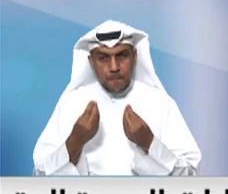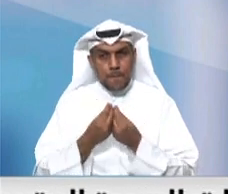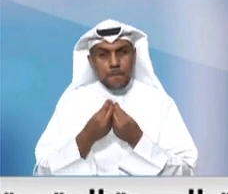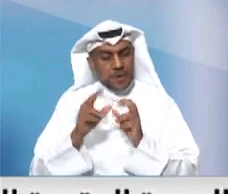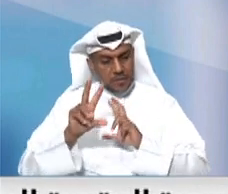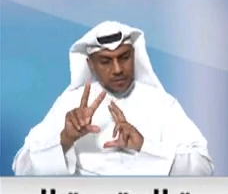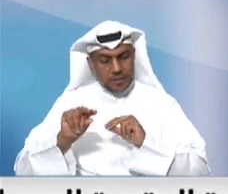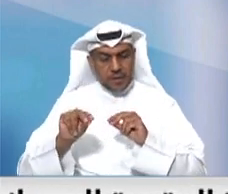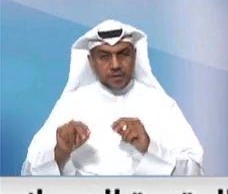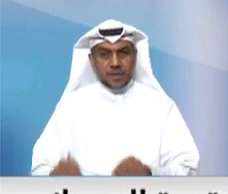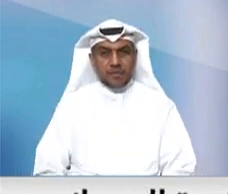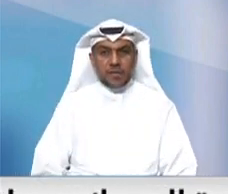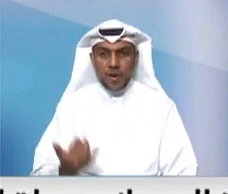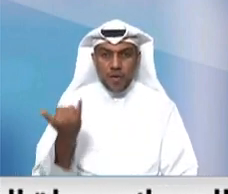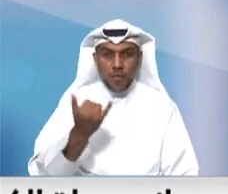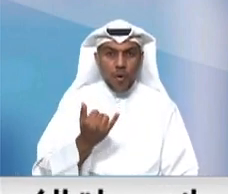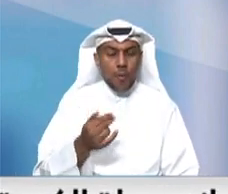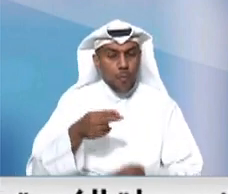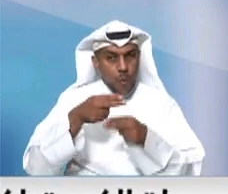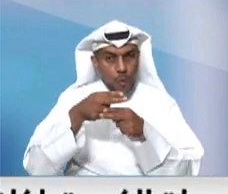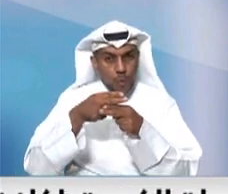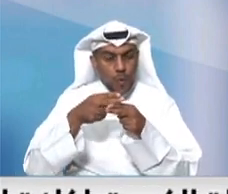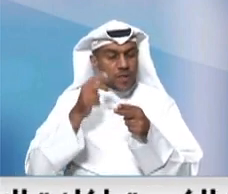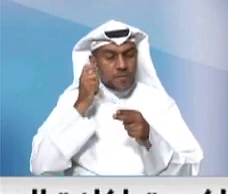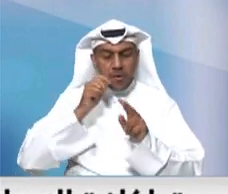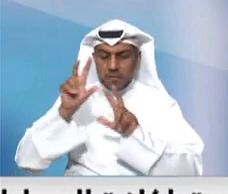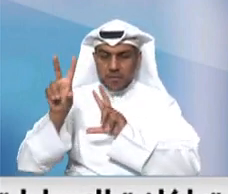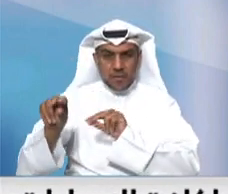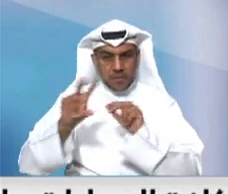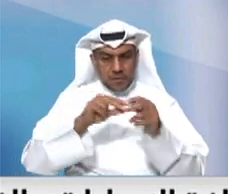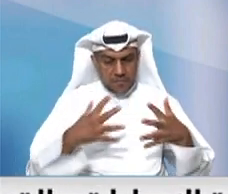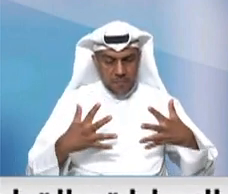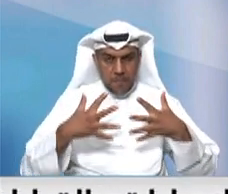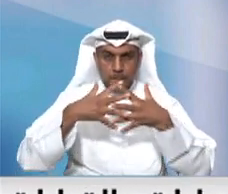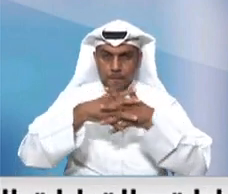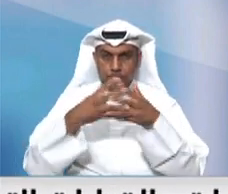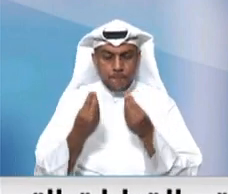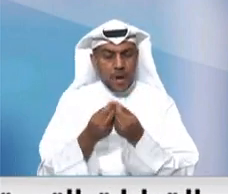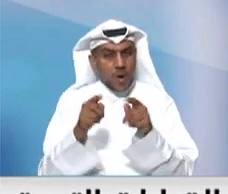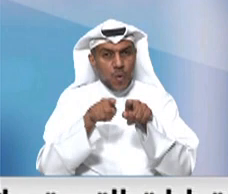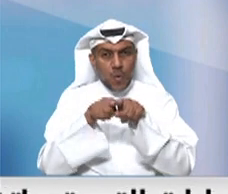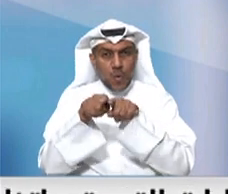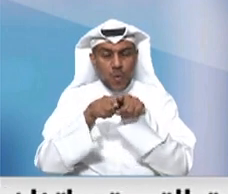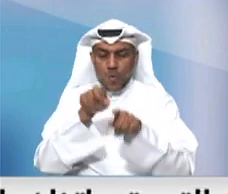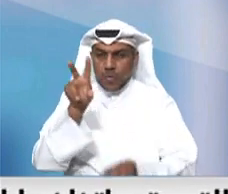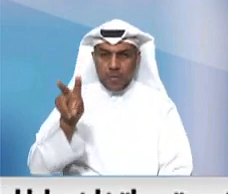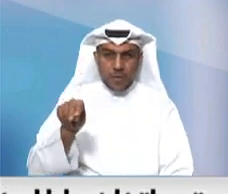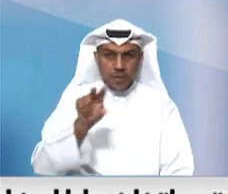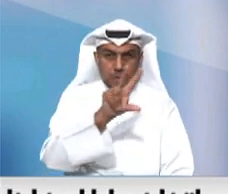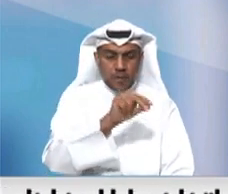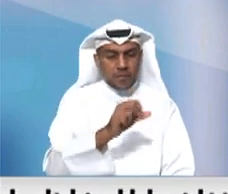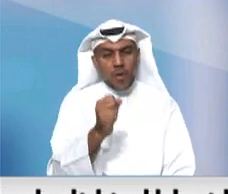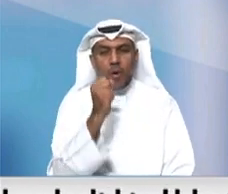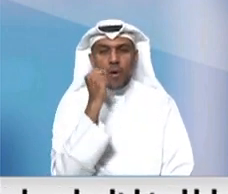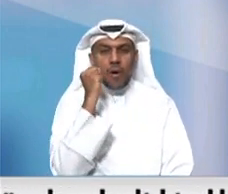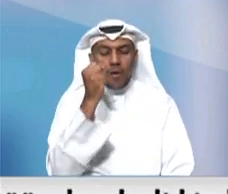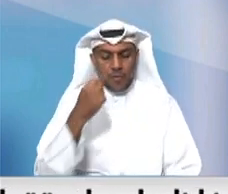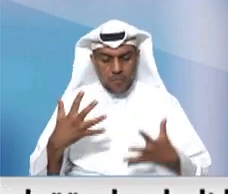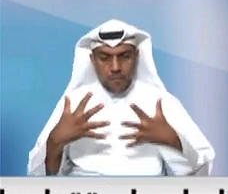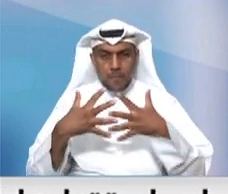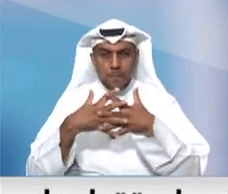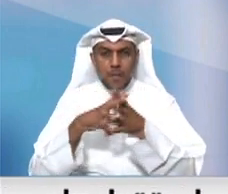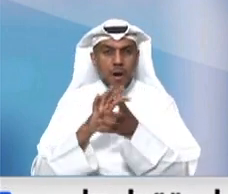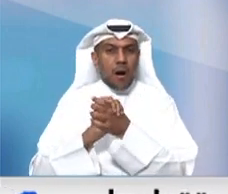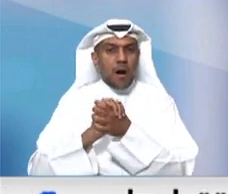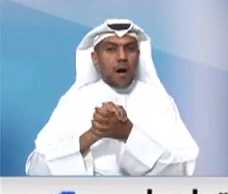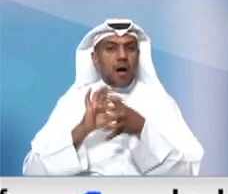الكويت هو من استقرار الامارات لما تربطهما من علاقات اخويه متينه ووثيقه داعيا سمو